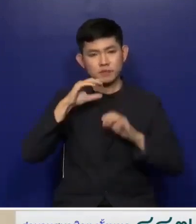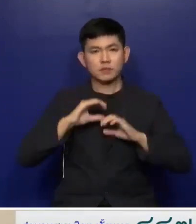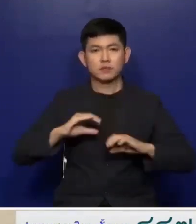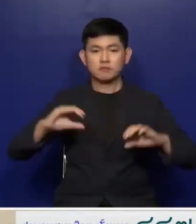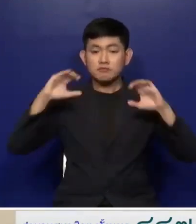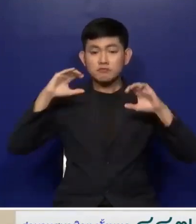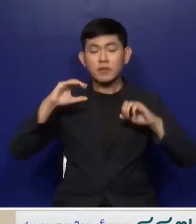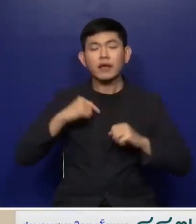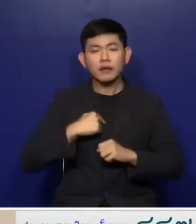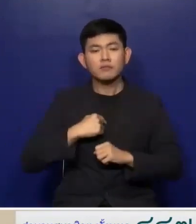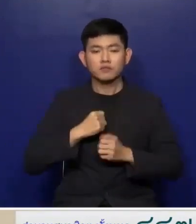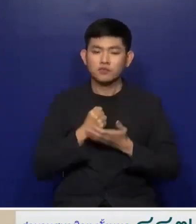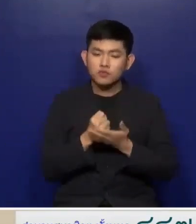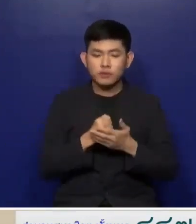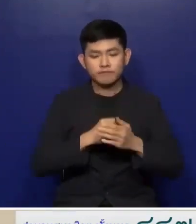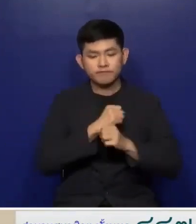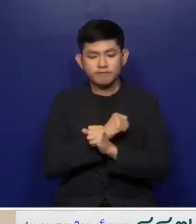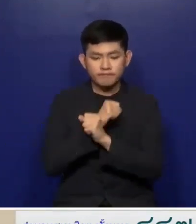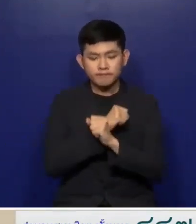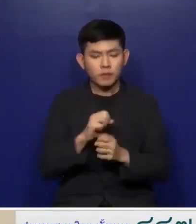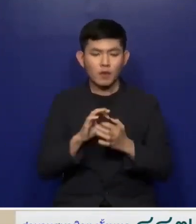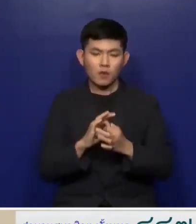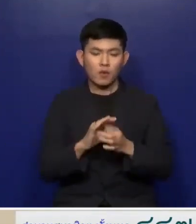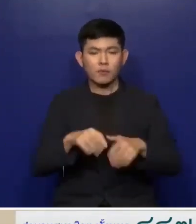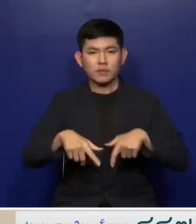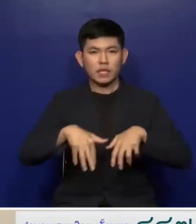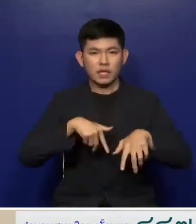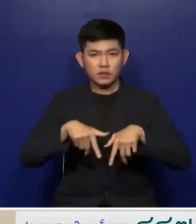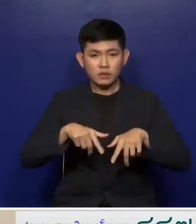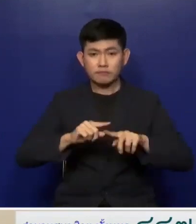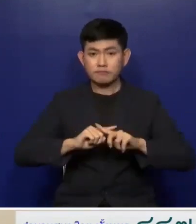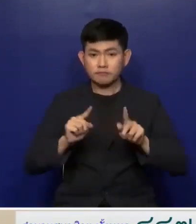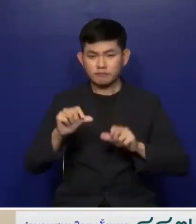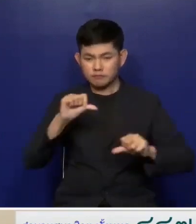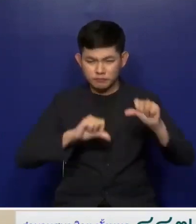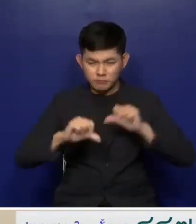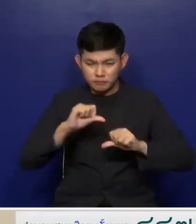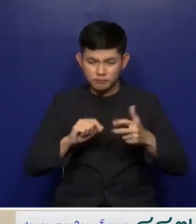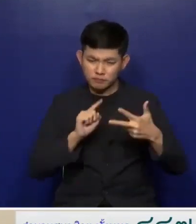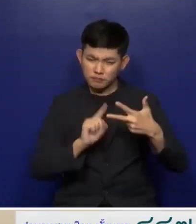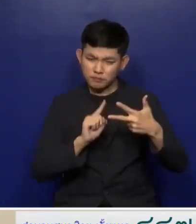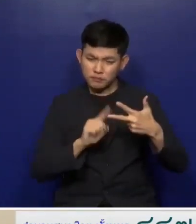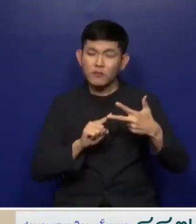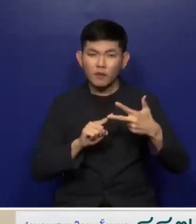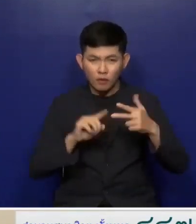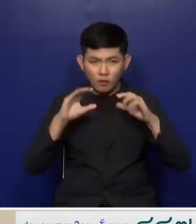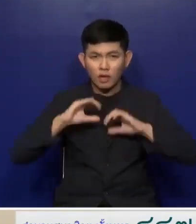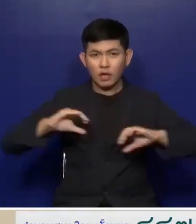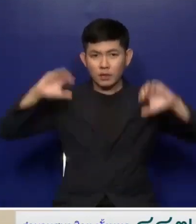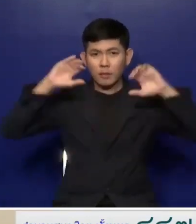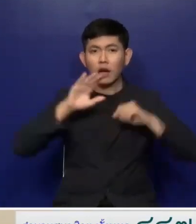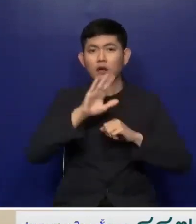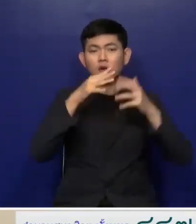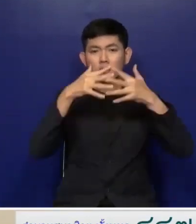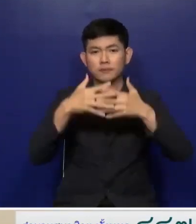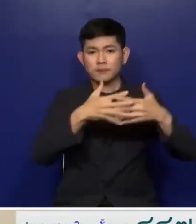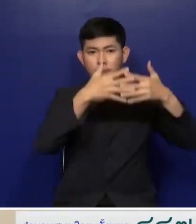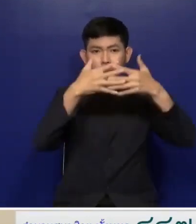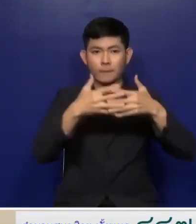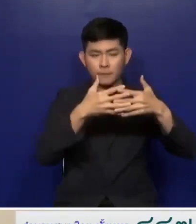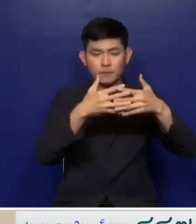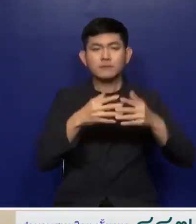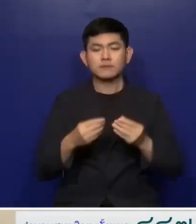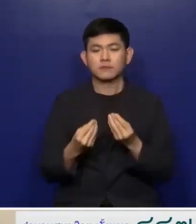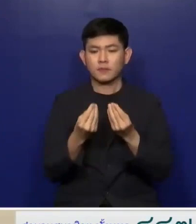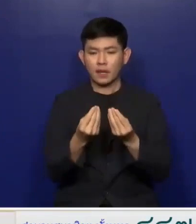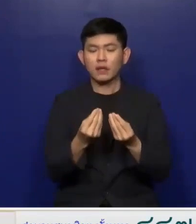อย่ายประชาชนpper ในเมื่อสารนะครับ รัฒบาลสารัฒ Xiaanเขายังอนุ